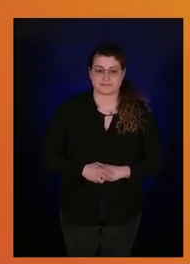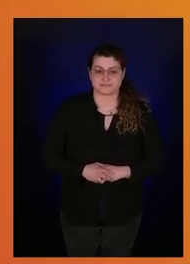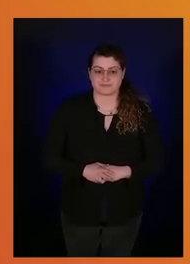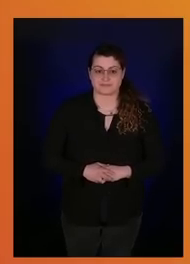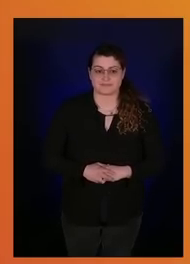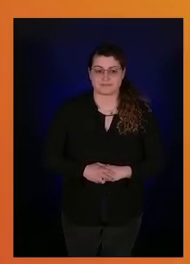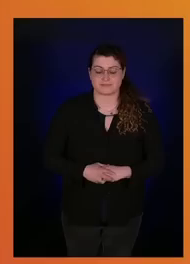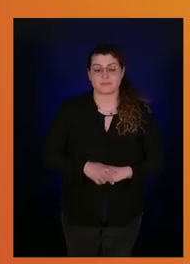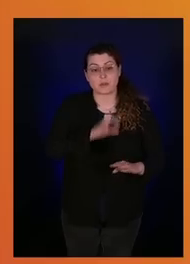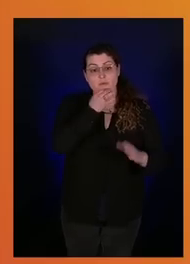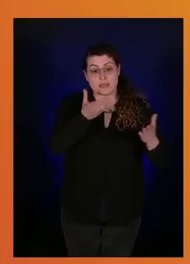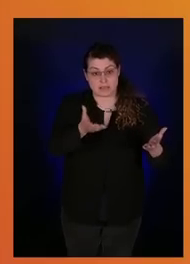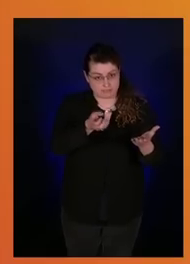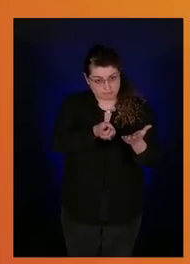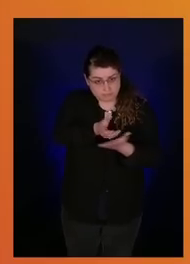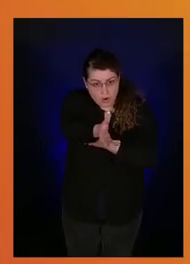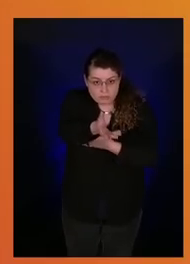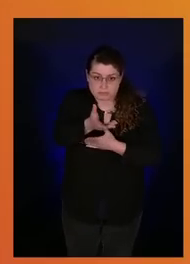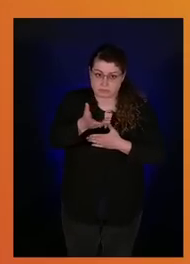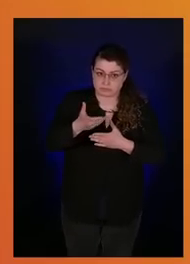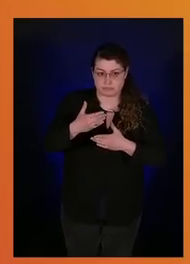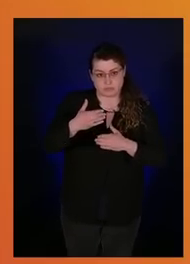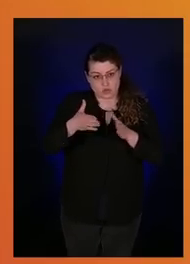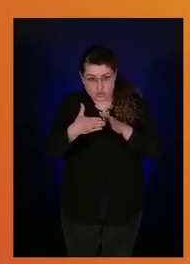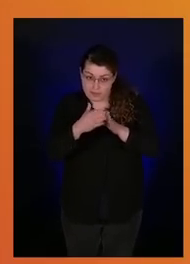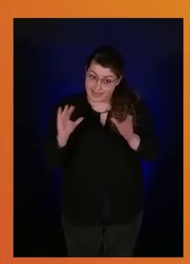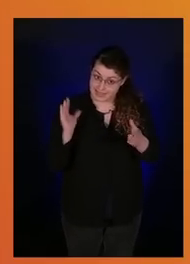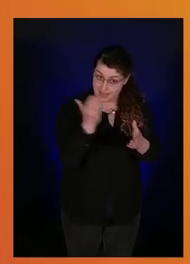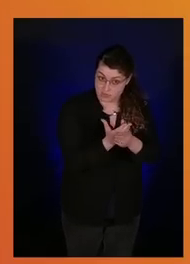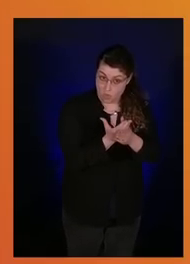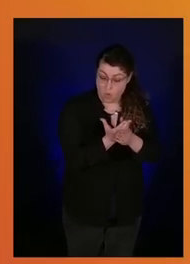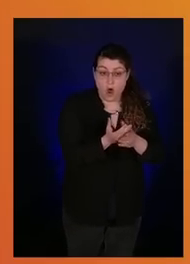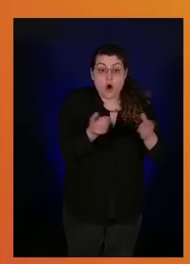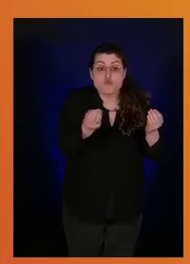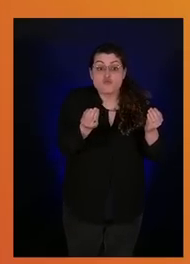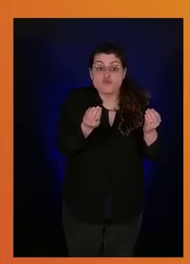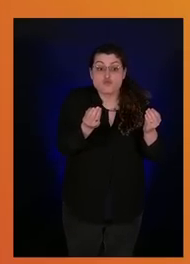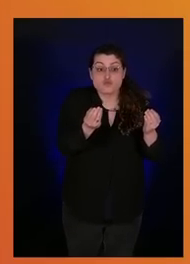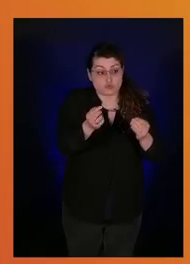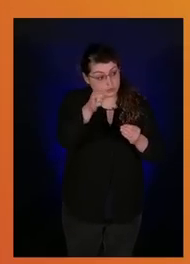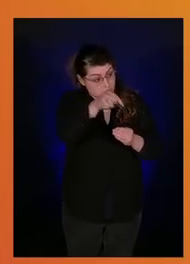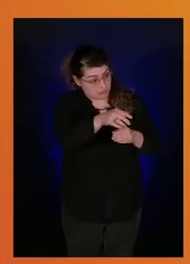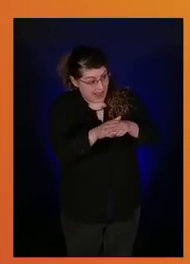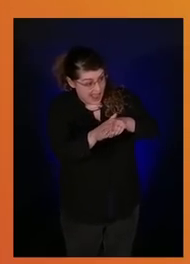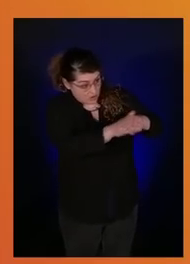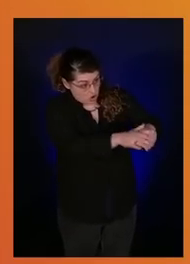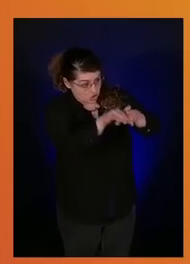J'en profite également pour vous rappeler que les demandes d'intervention se situent en bas à gauche de la tribune auprès de Frédéric